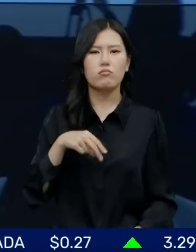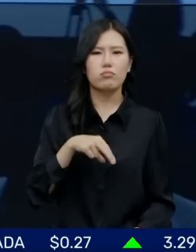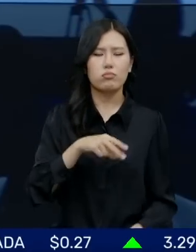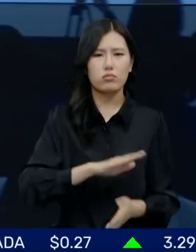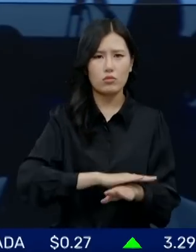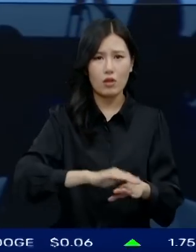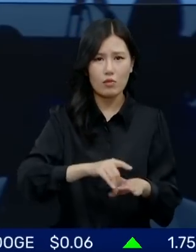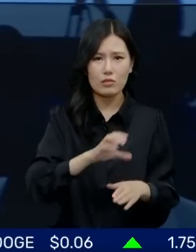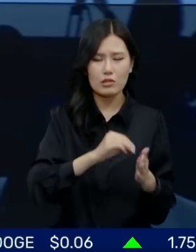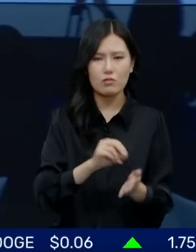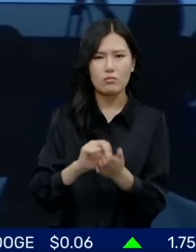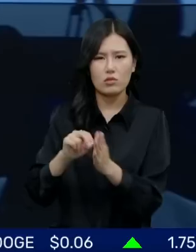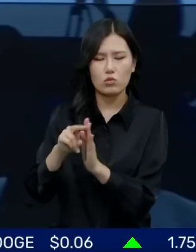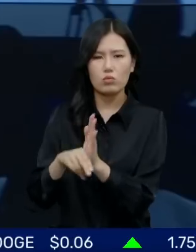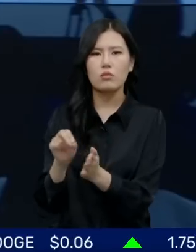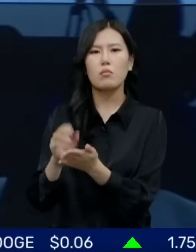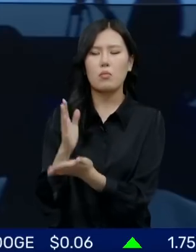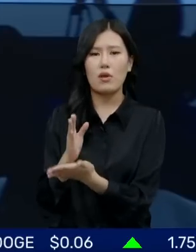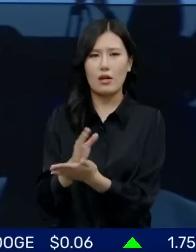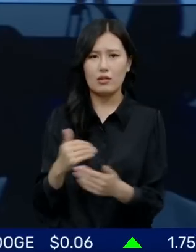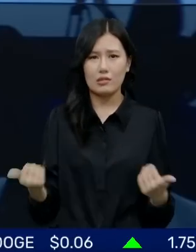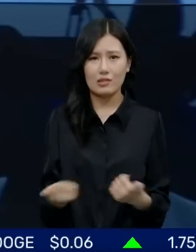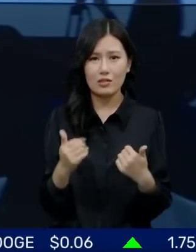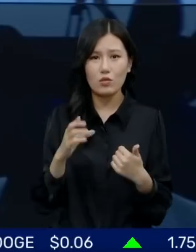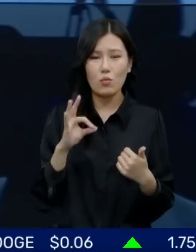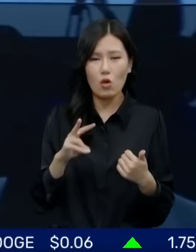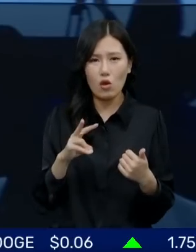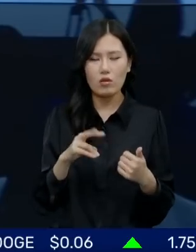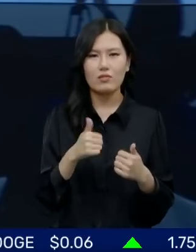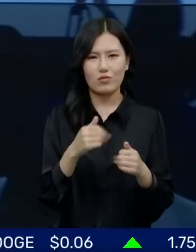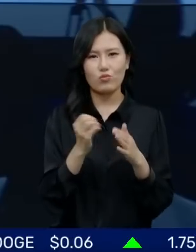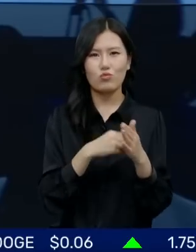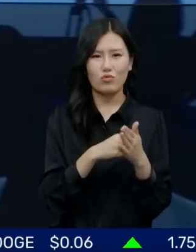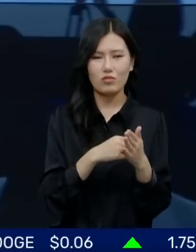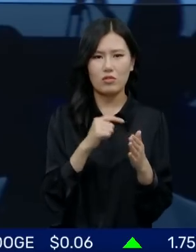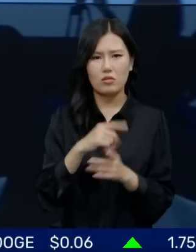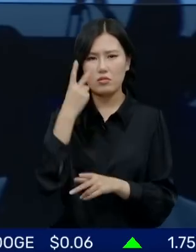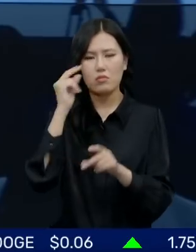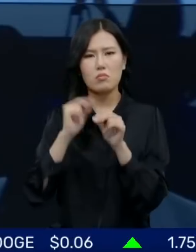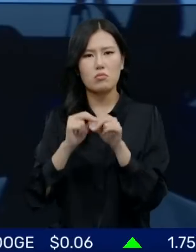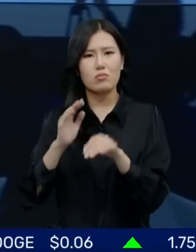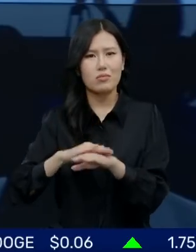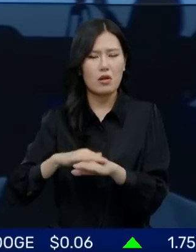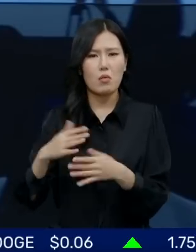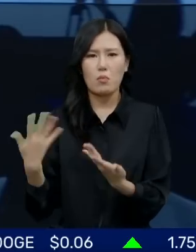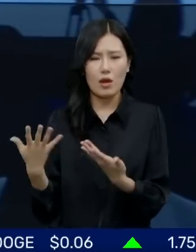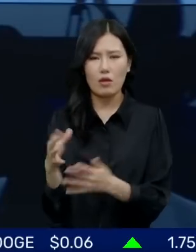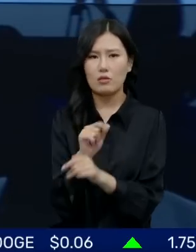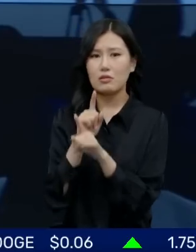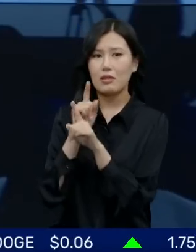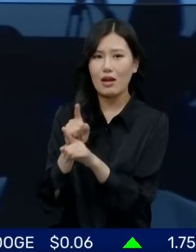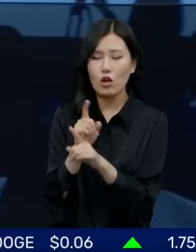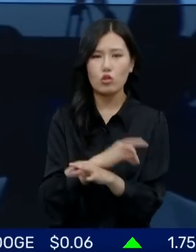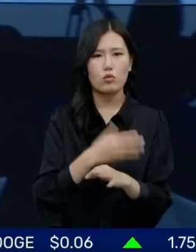амьдрах баталгаа бүрдэх юм. За гэтэл үүнийг хямдаг газарч цөөн хэрэгжүүлдэг байгууллагч байдаггүй. Энэ хүрээнд стандартыг